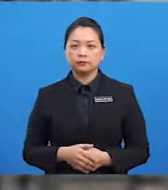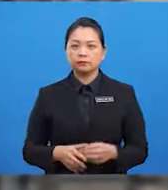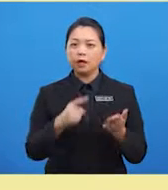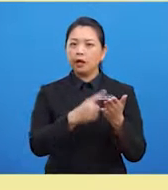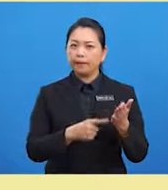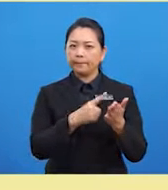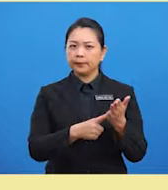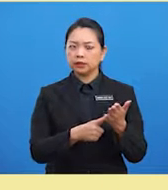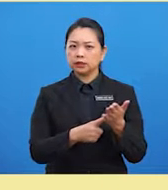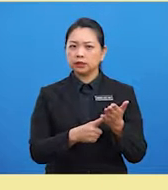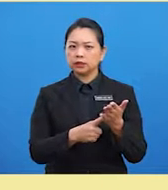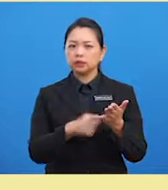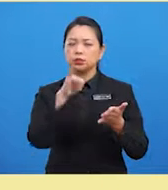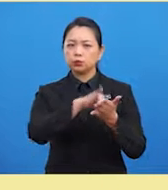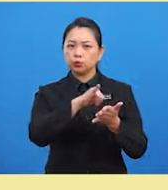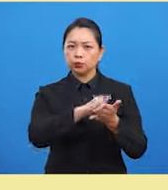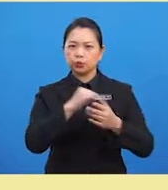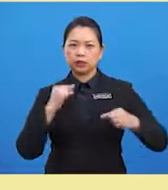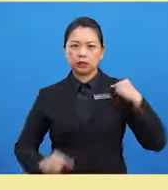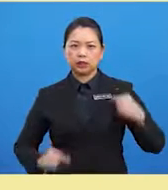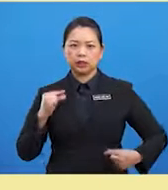apakah itu gelagat pengguna?